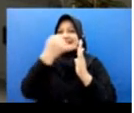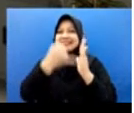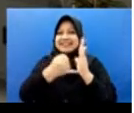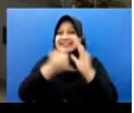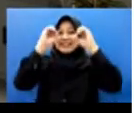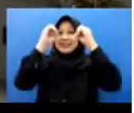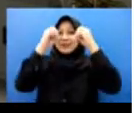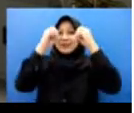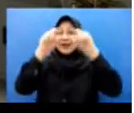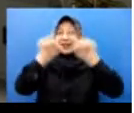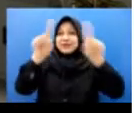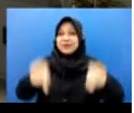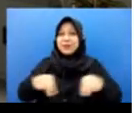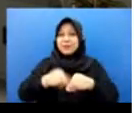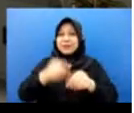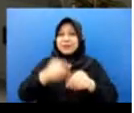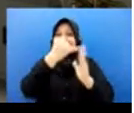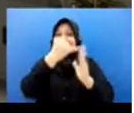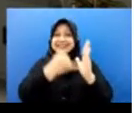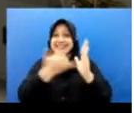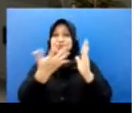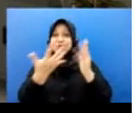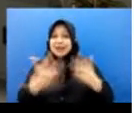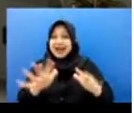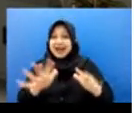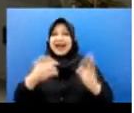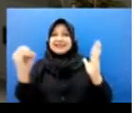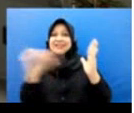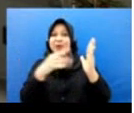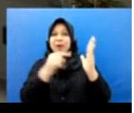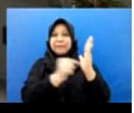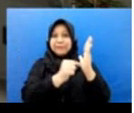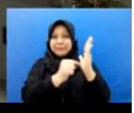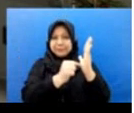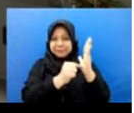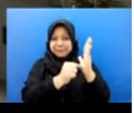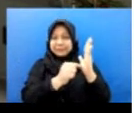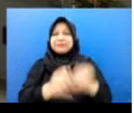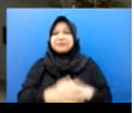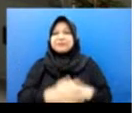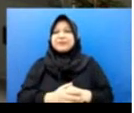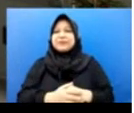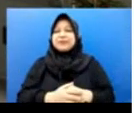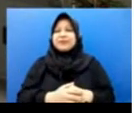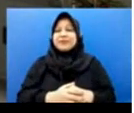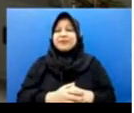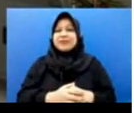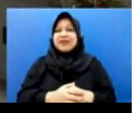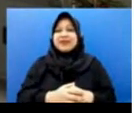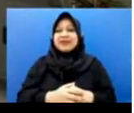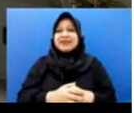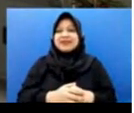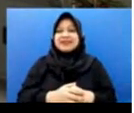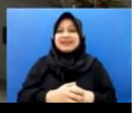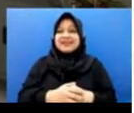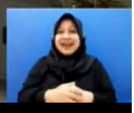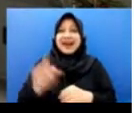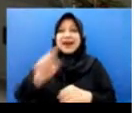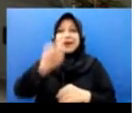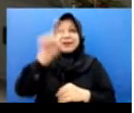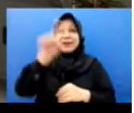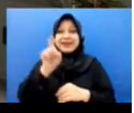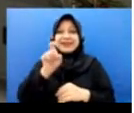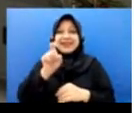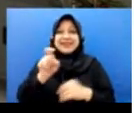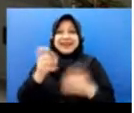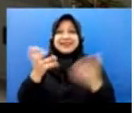isi biodatanya. Oke, siap? Baiklah, ini adalah soalnya untuk tebak kata kita pada siang hari